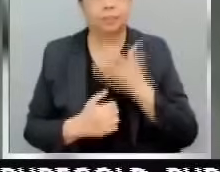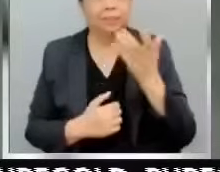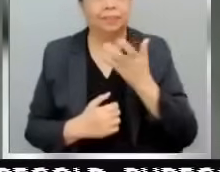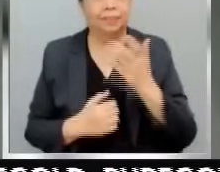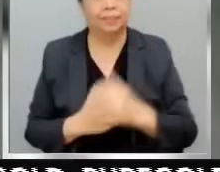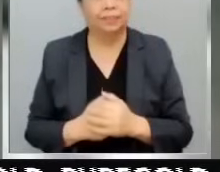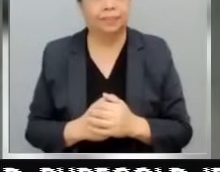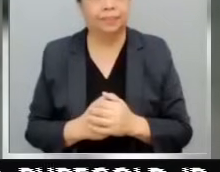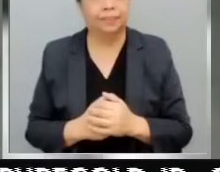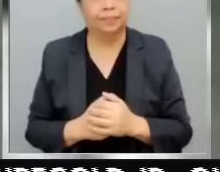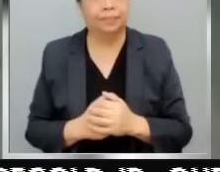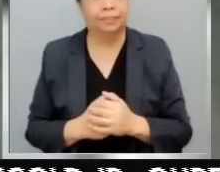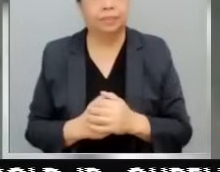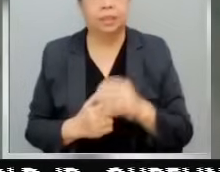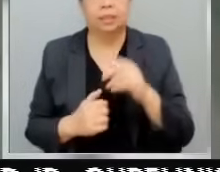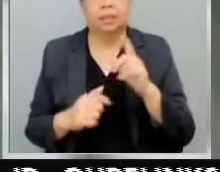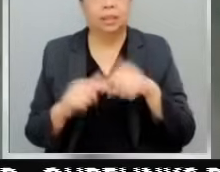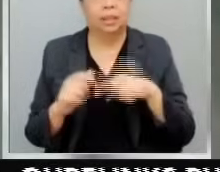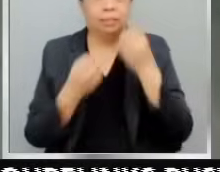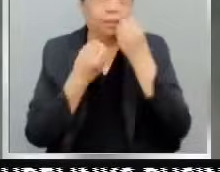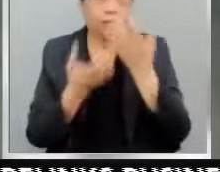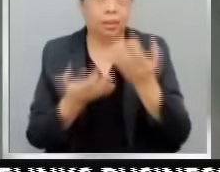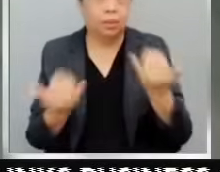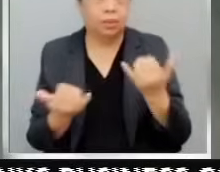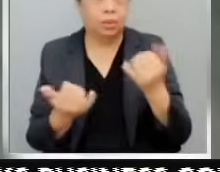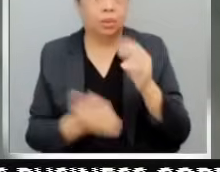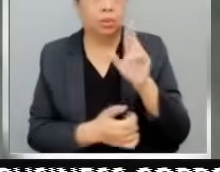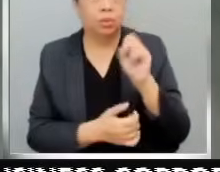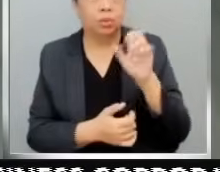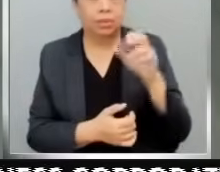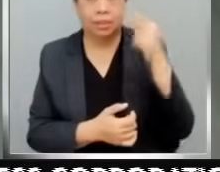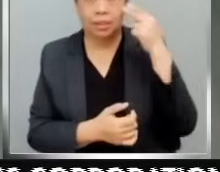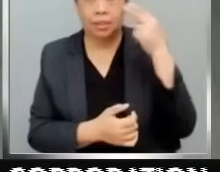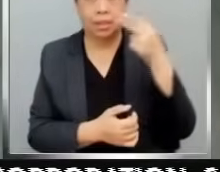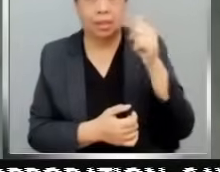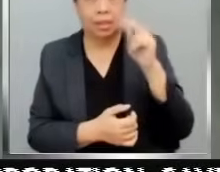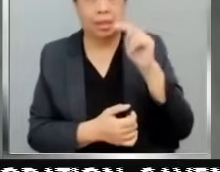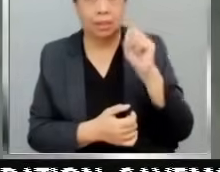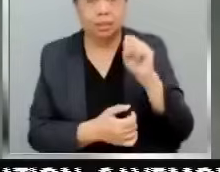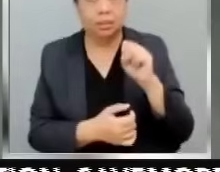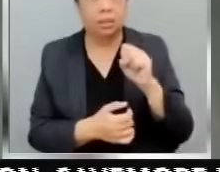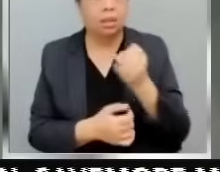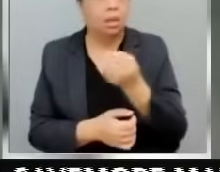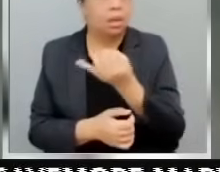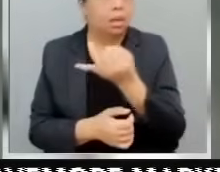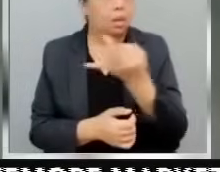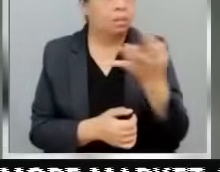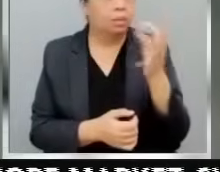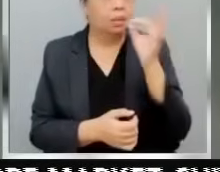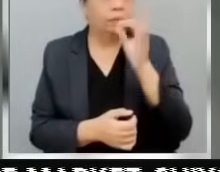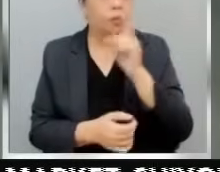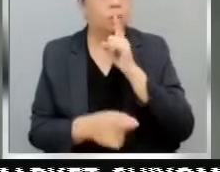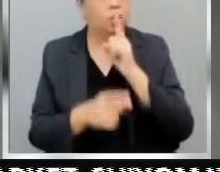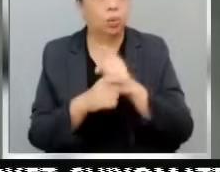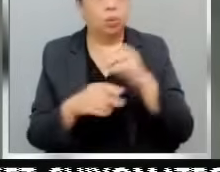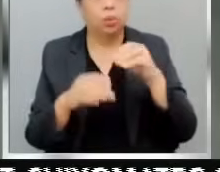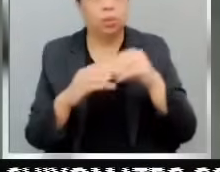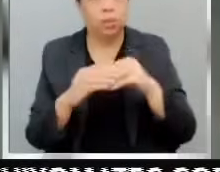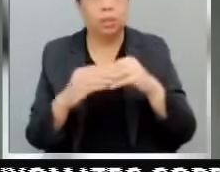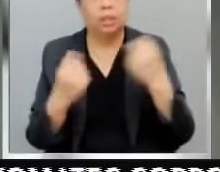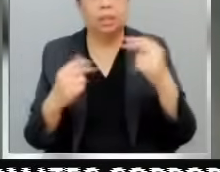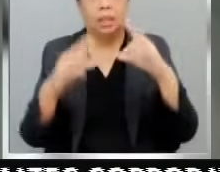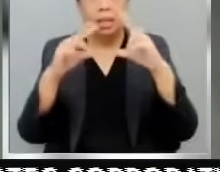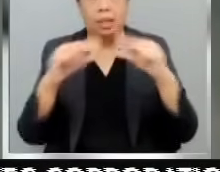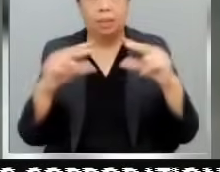Emil, hindi pa ma-disclose ngayon ni Yusek Hans Kakdak kung ilan bang mga Pilipino sa Lebanon ang nais